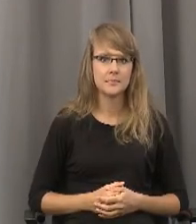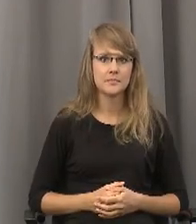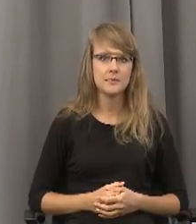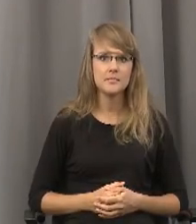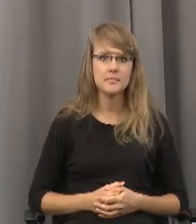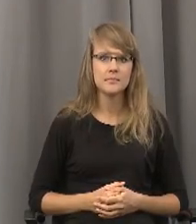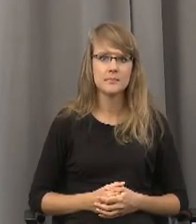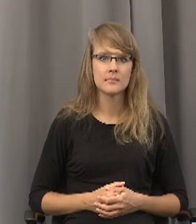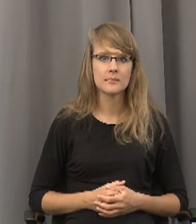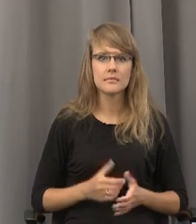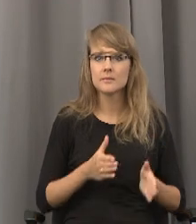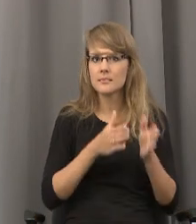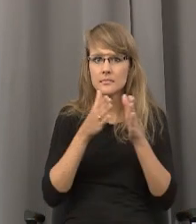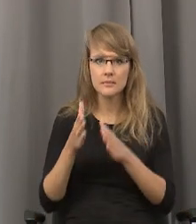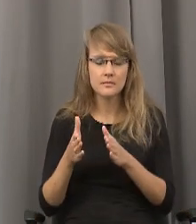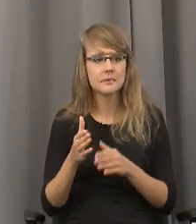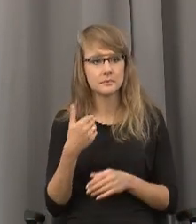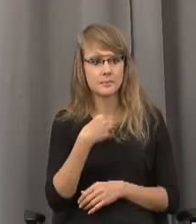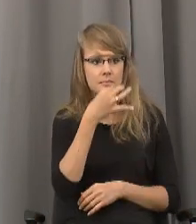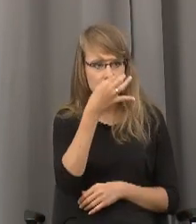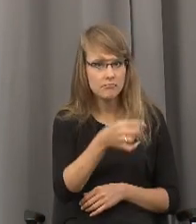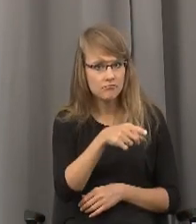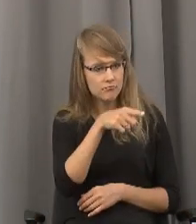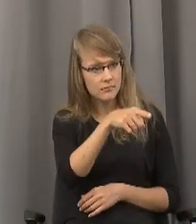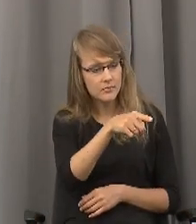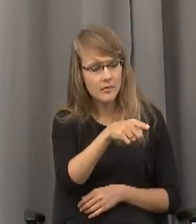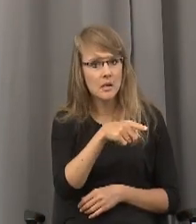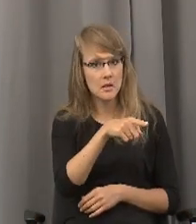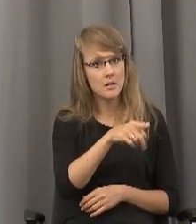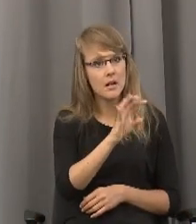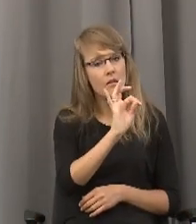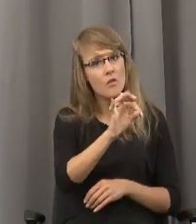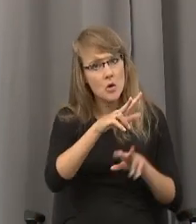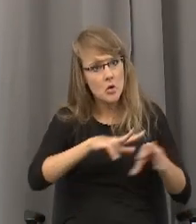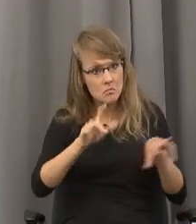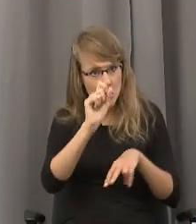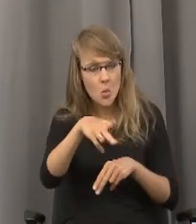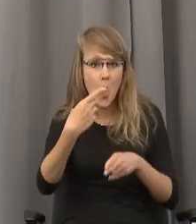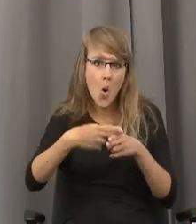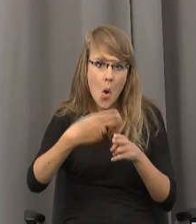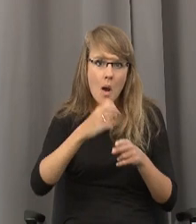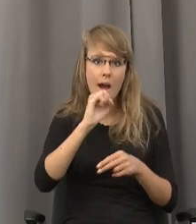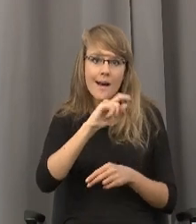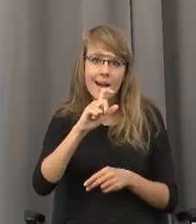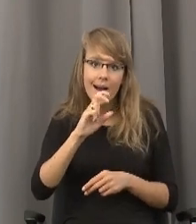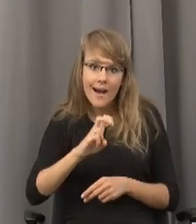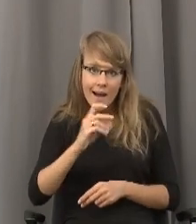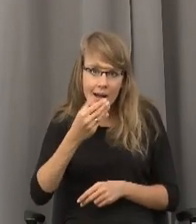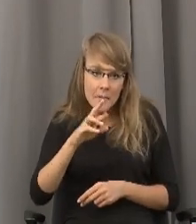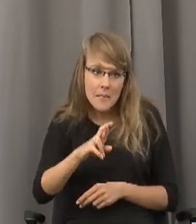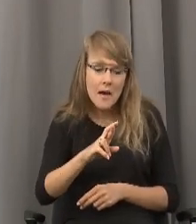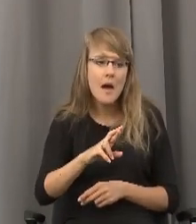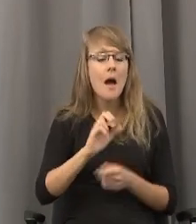Czy chory, ankietowany miał chorego, bądź się spotkał z chorobą Alzheimera, czy miał, czy może